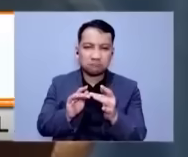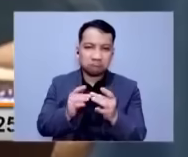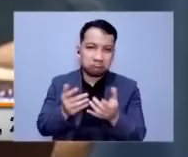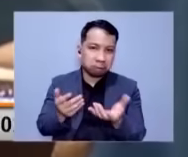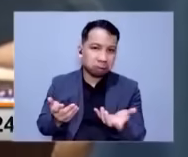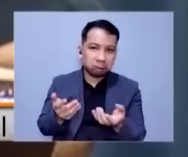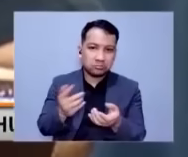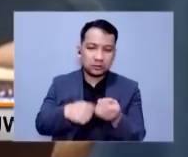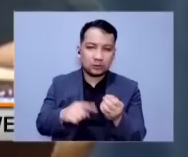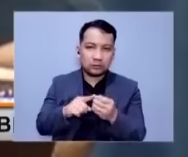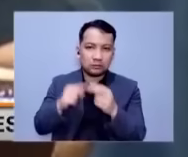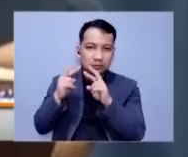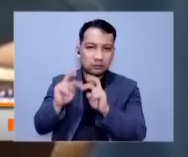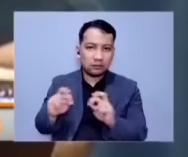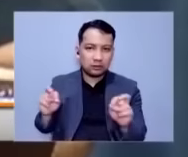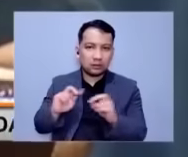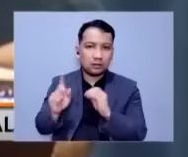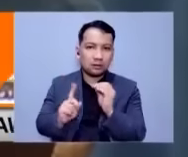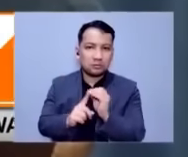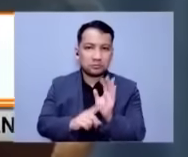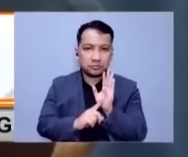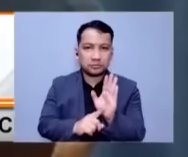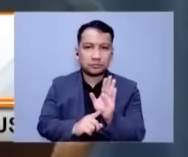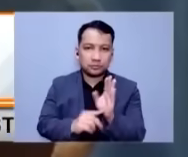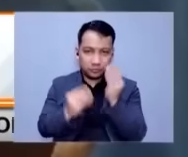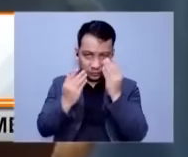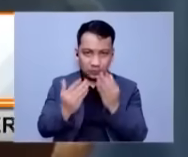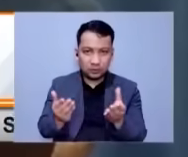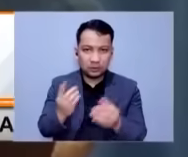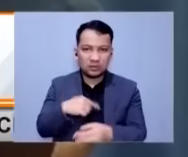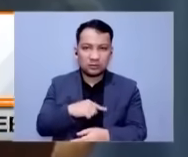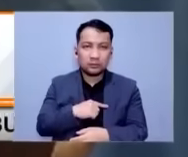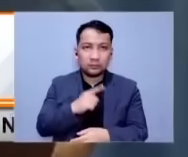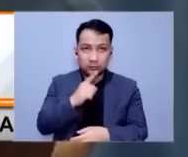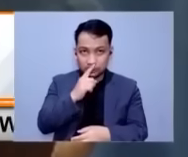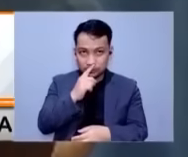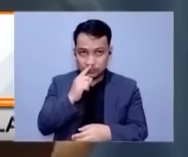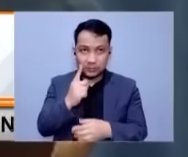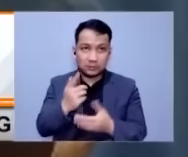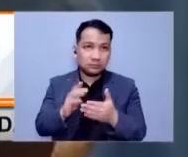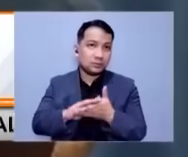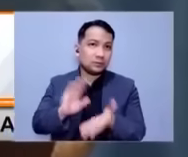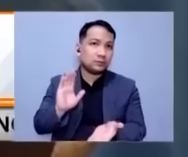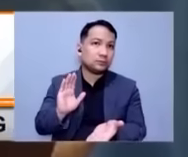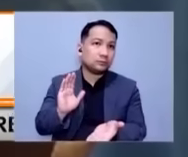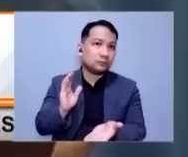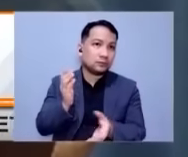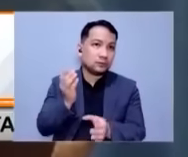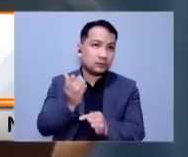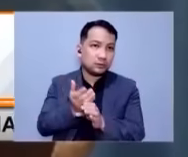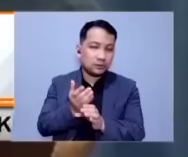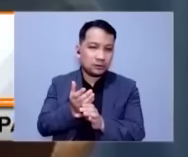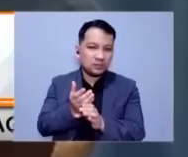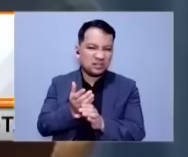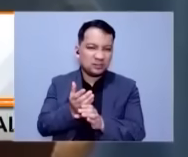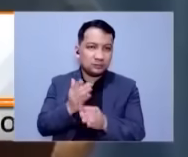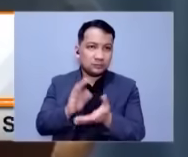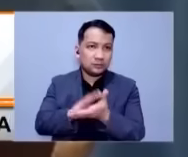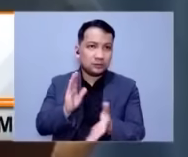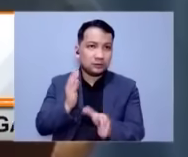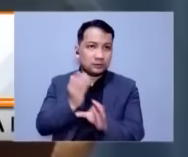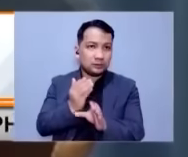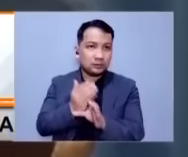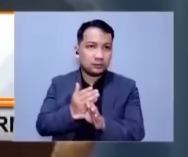initial investigation showed that may mga luxury cars and other luxury items, no, that are being used